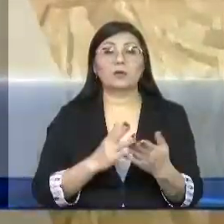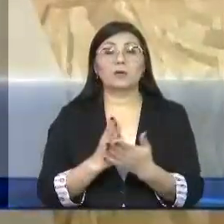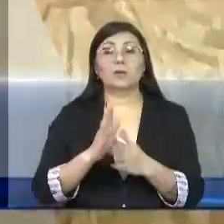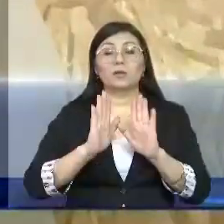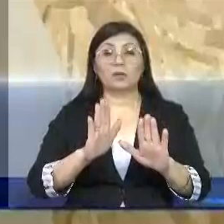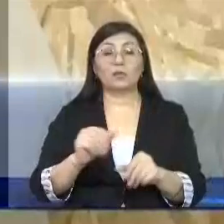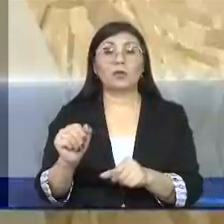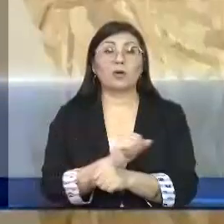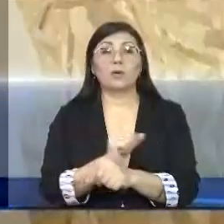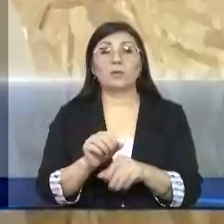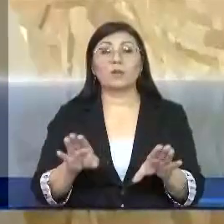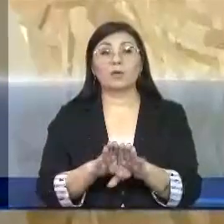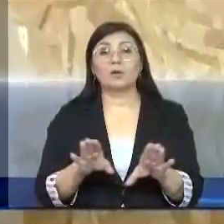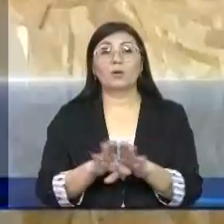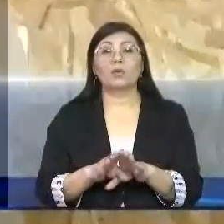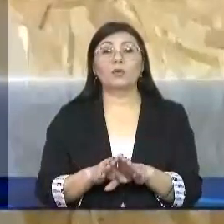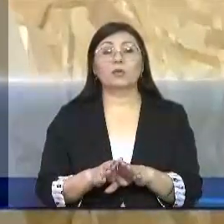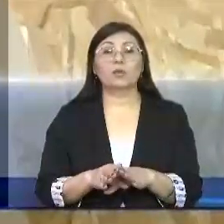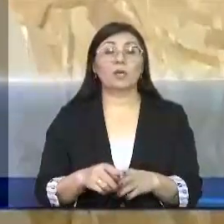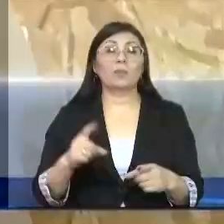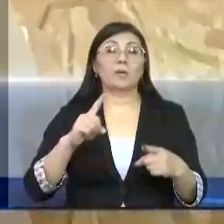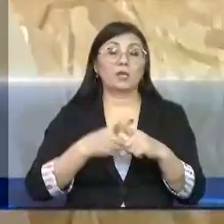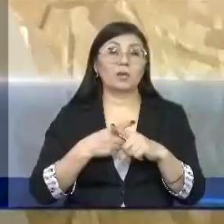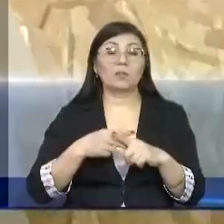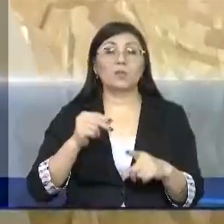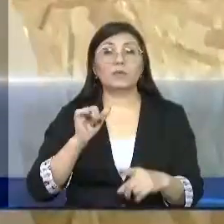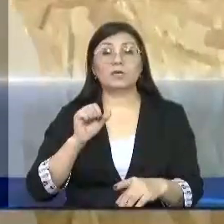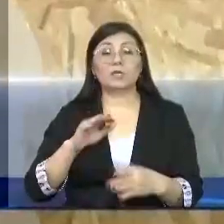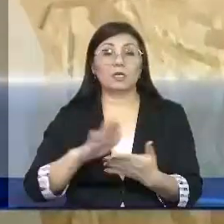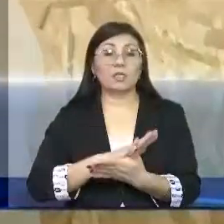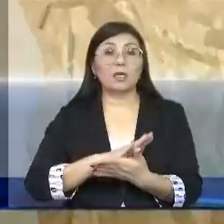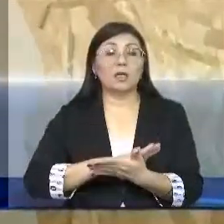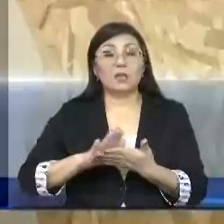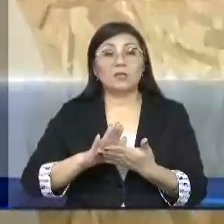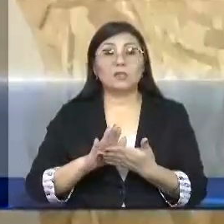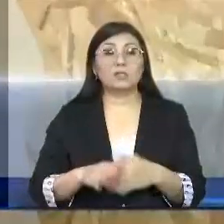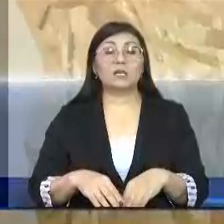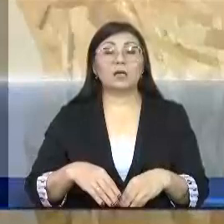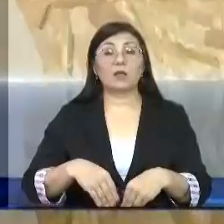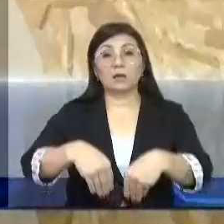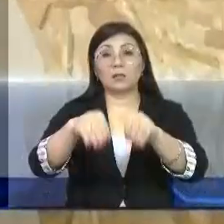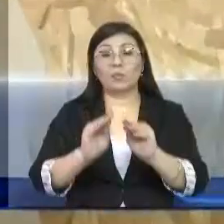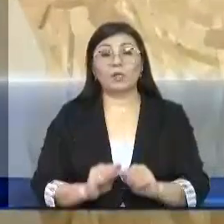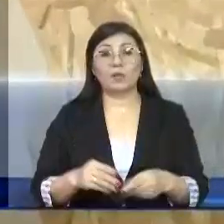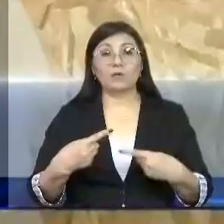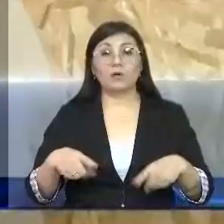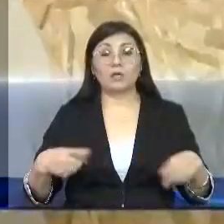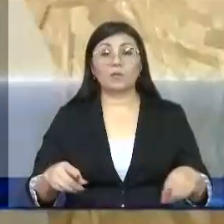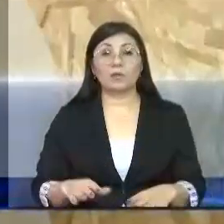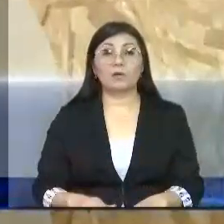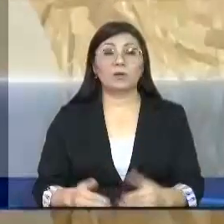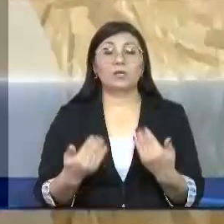не только машины. Ну, там, допустим, химчистка, там, паласов, еще там, ковров, там, еще и хотели, конечно, развиваться. Сейчас мы как